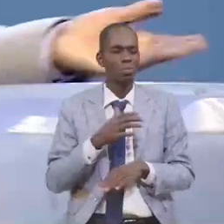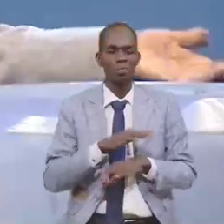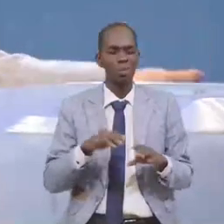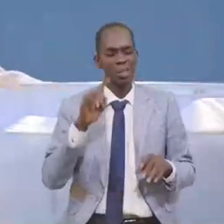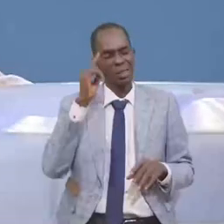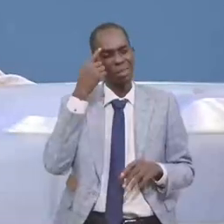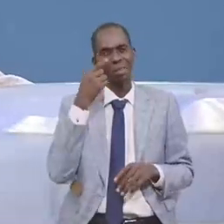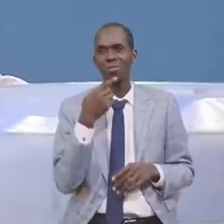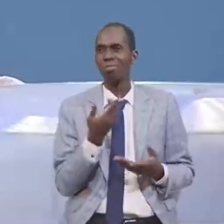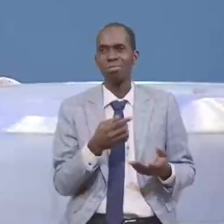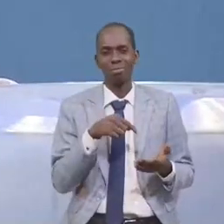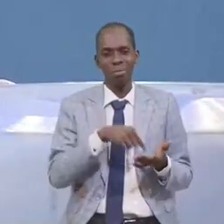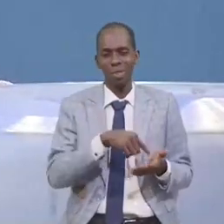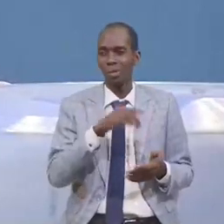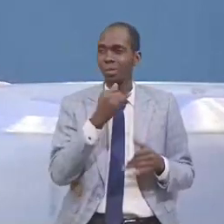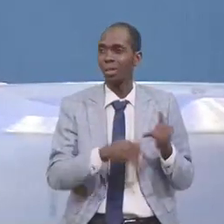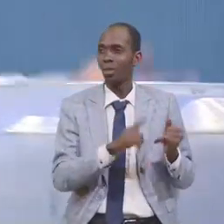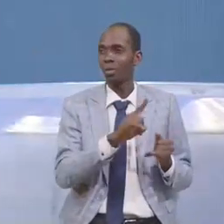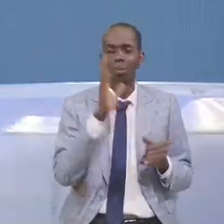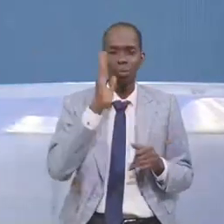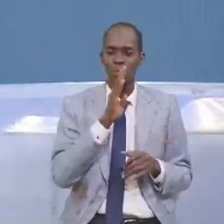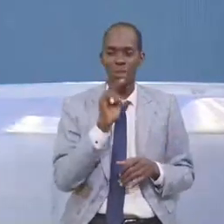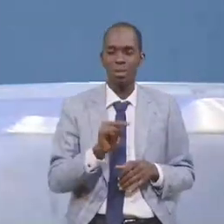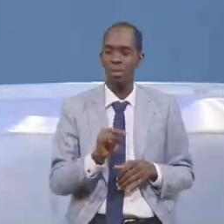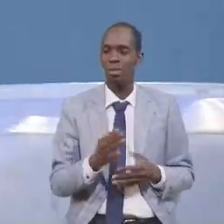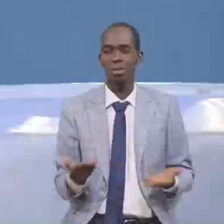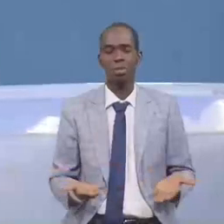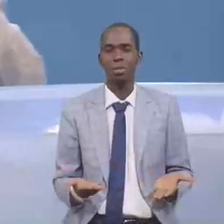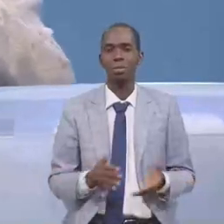Ah, on ne pensait pas qu'on aura besoin de lui ici, hein?